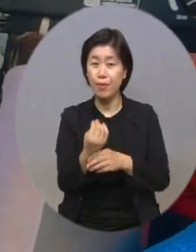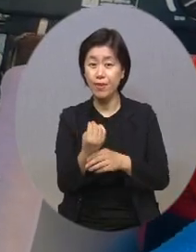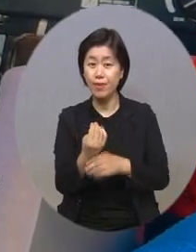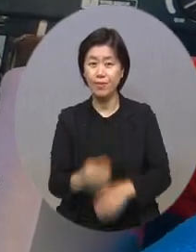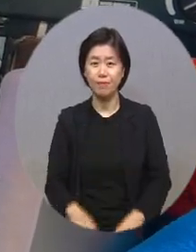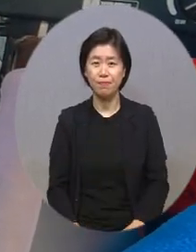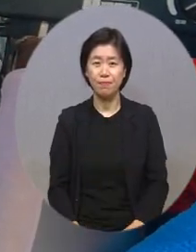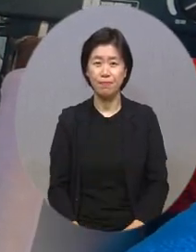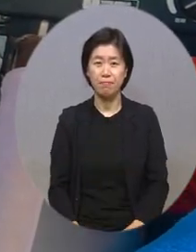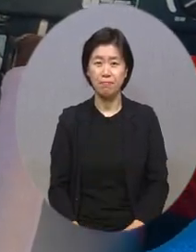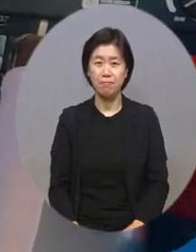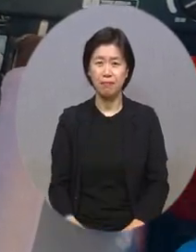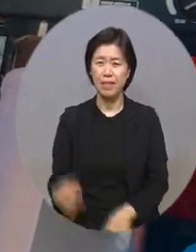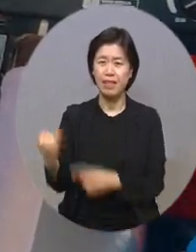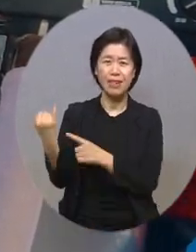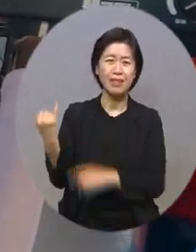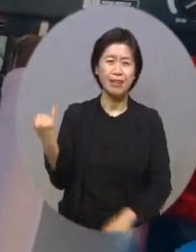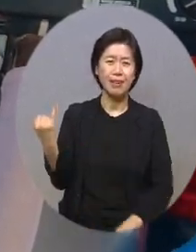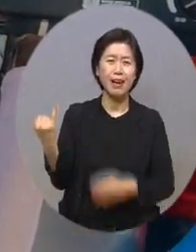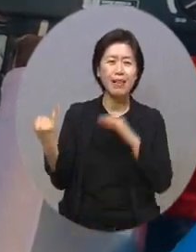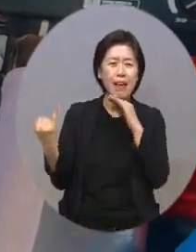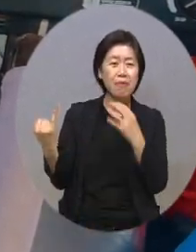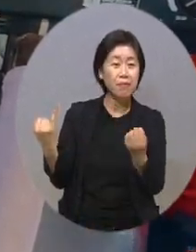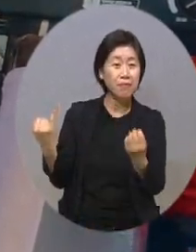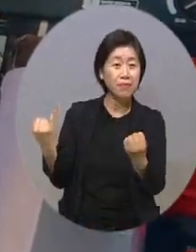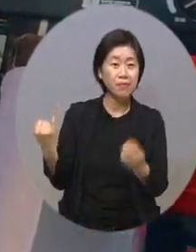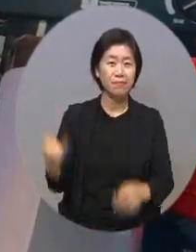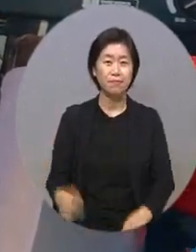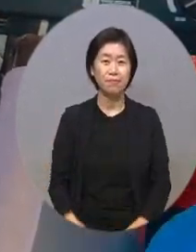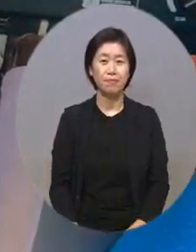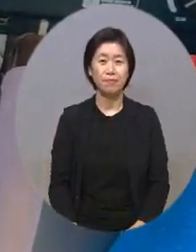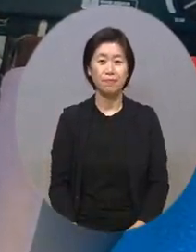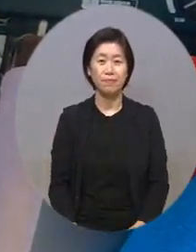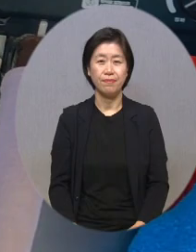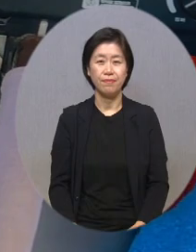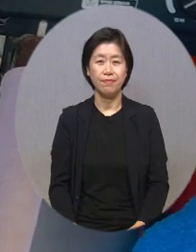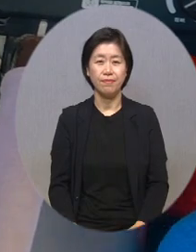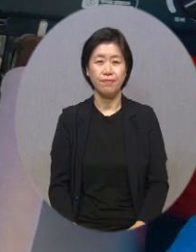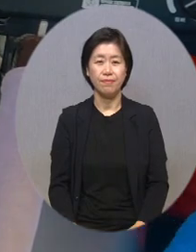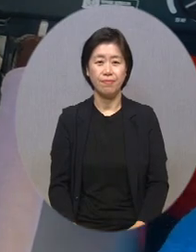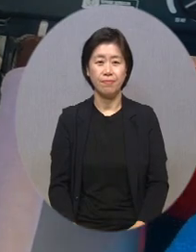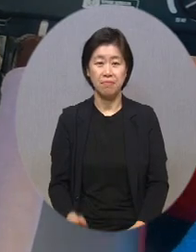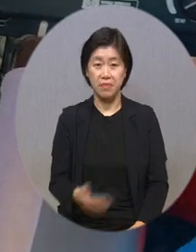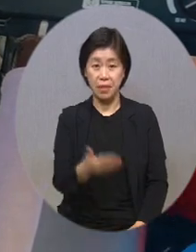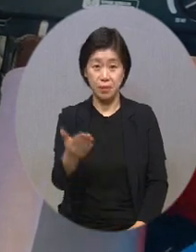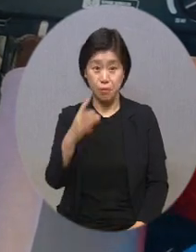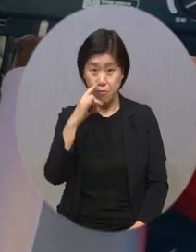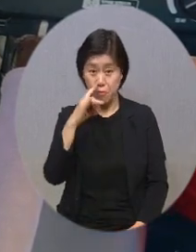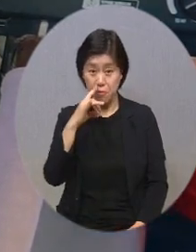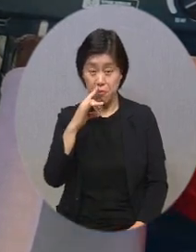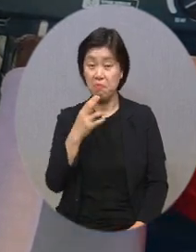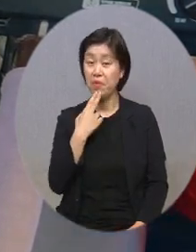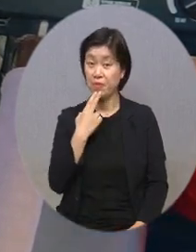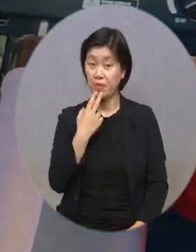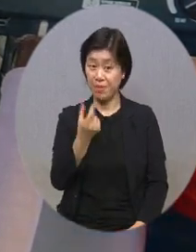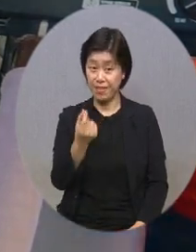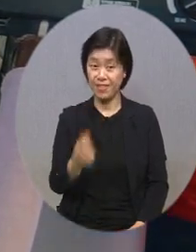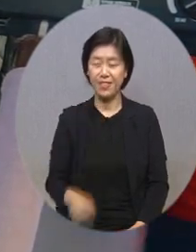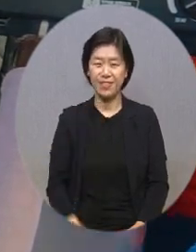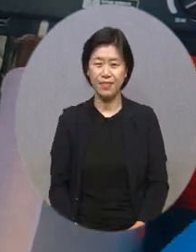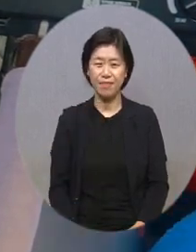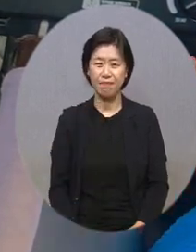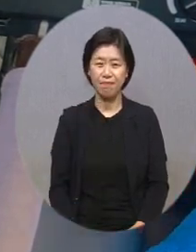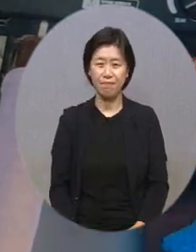팔 짧은 소리 내는 하연아는 몇 살일까요? 여러분, 궁금하지 마세요. 아침입니다. 누구님